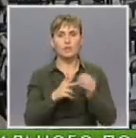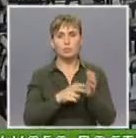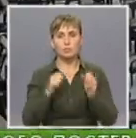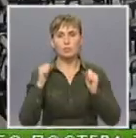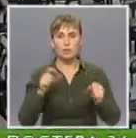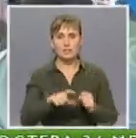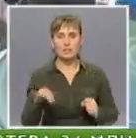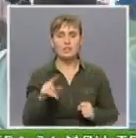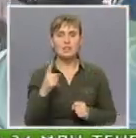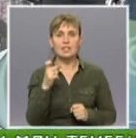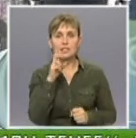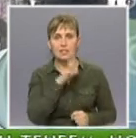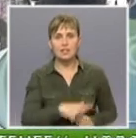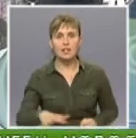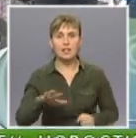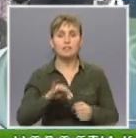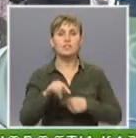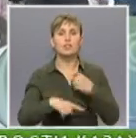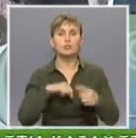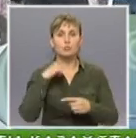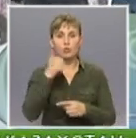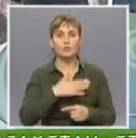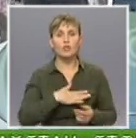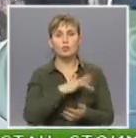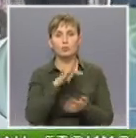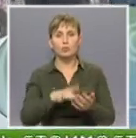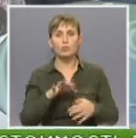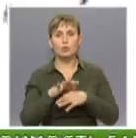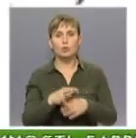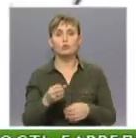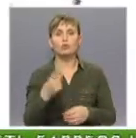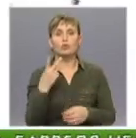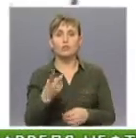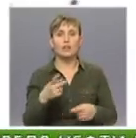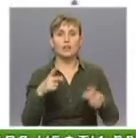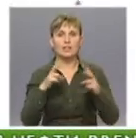спортсменов из 100 стран. Кроме того, в следующем году в нашем городе пройдут еще 2